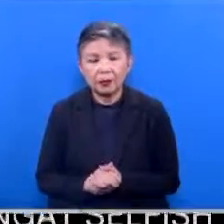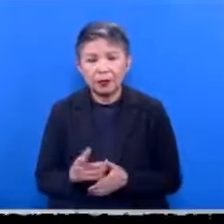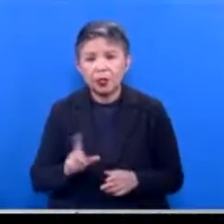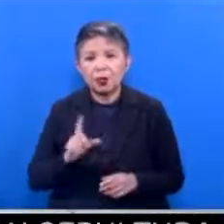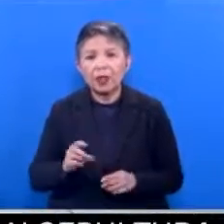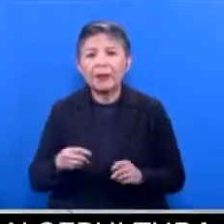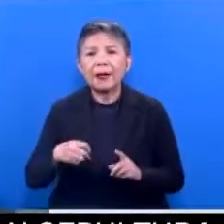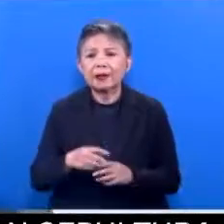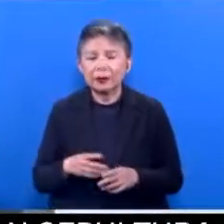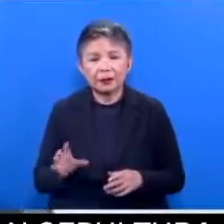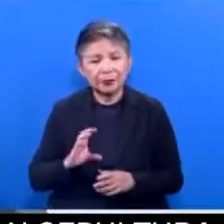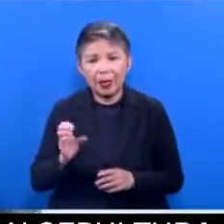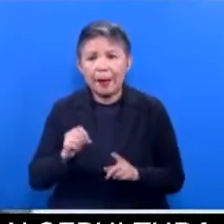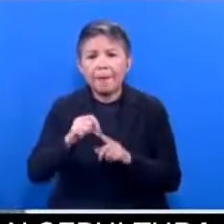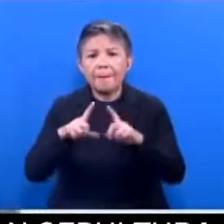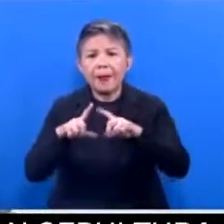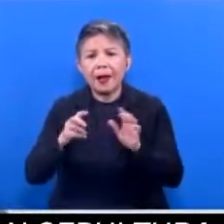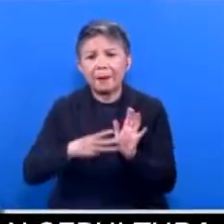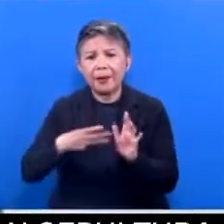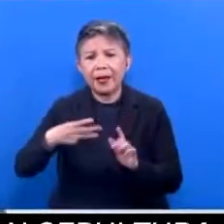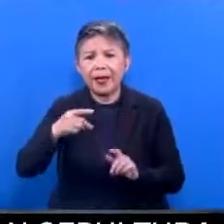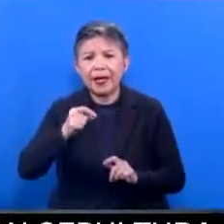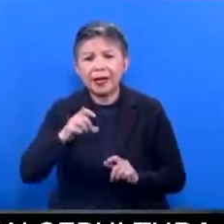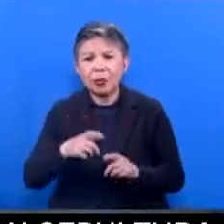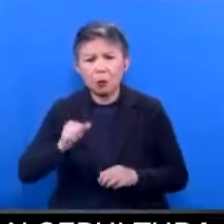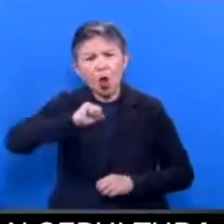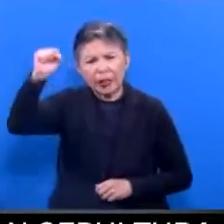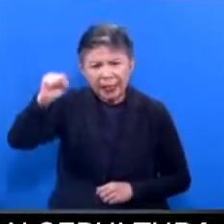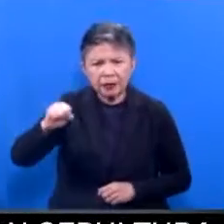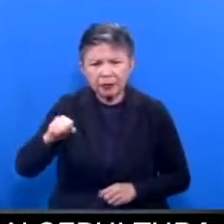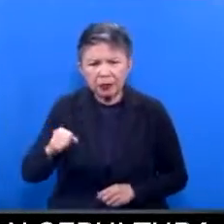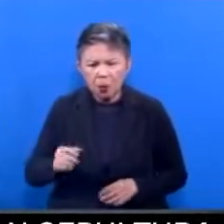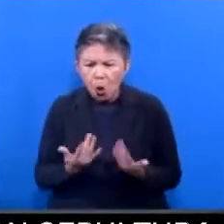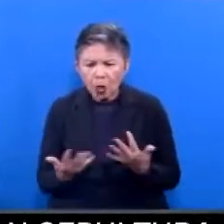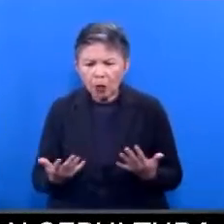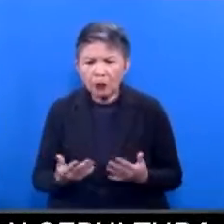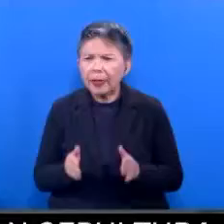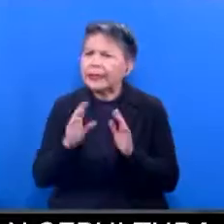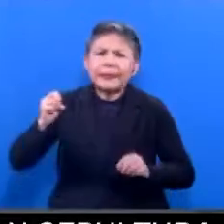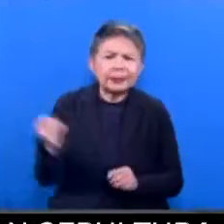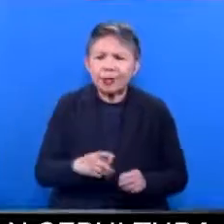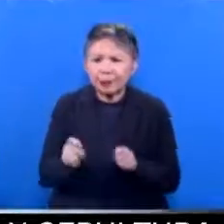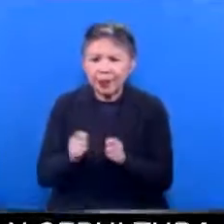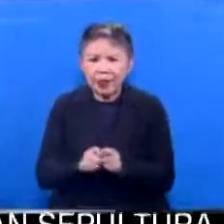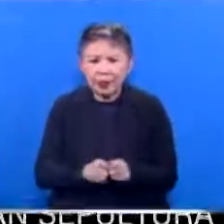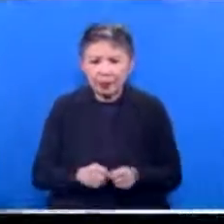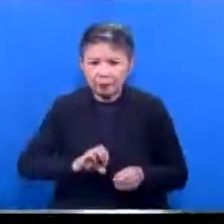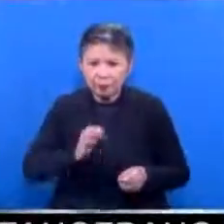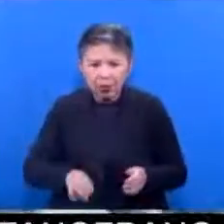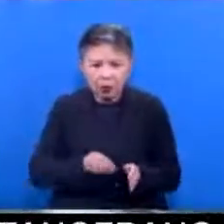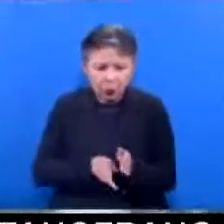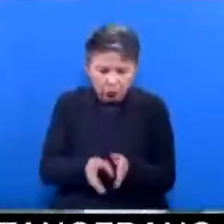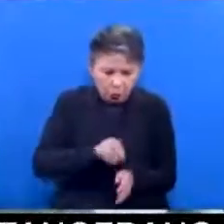Kelurahan Kemanggisan, Kecamatan Palmerah, Jakarta Barat melakukan protes. Warga meminta dibuatkan saluran air agar terhindar